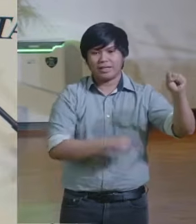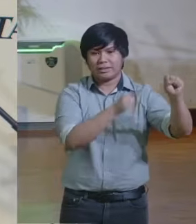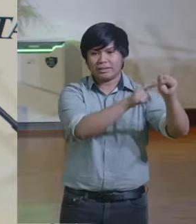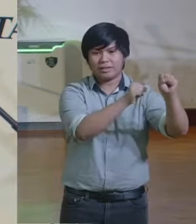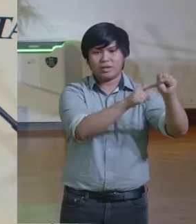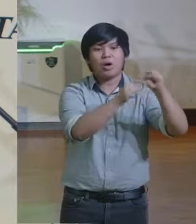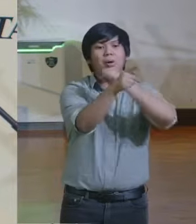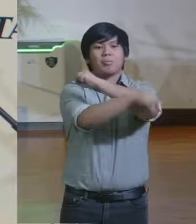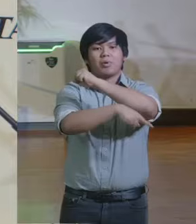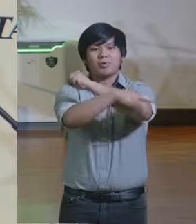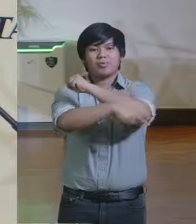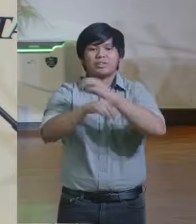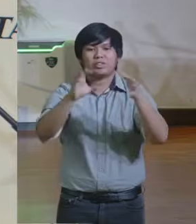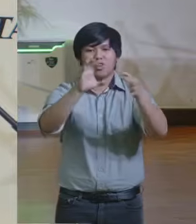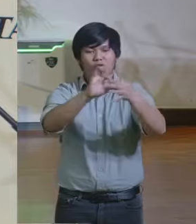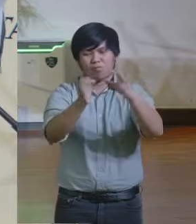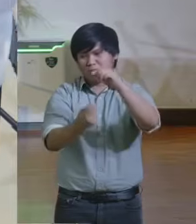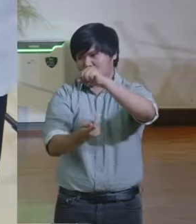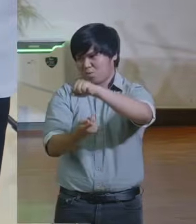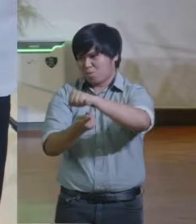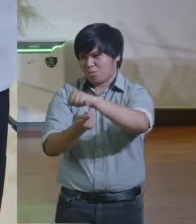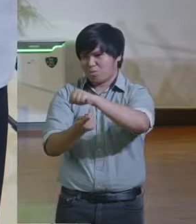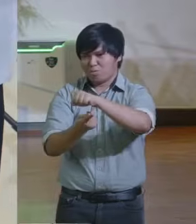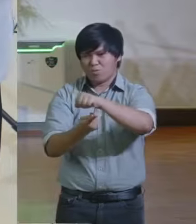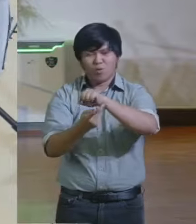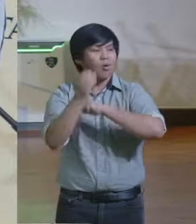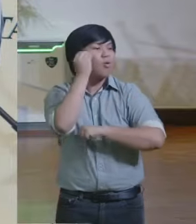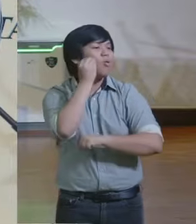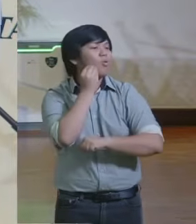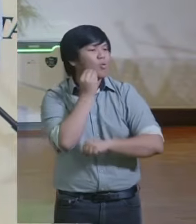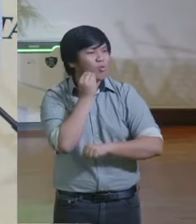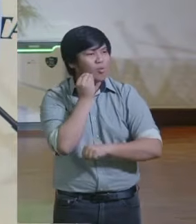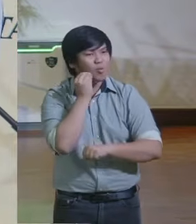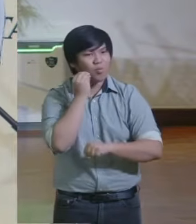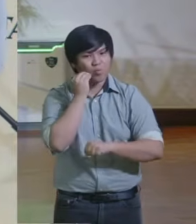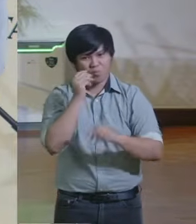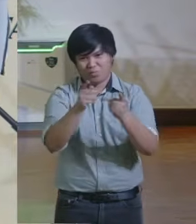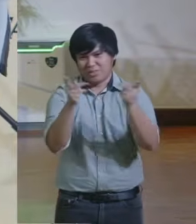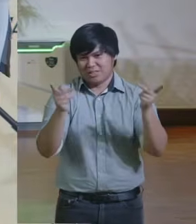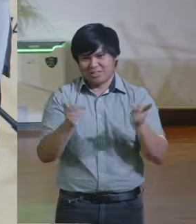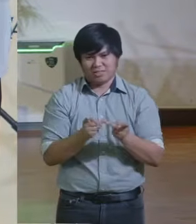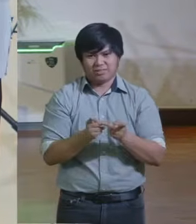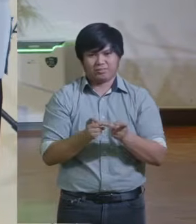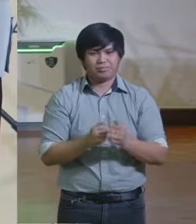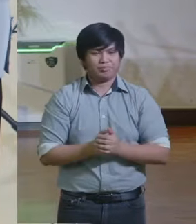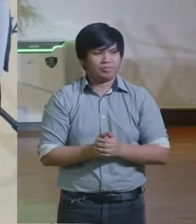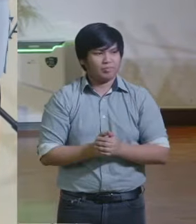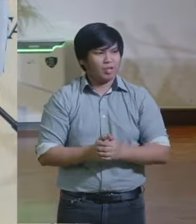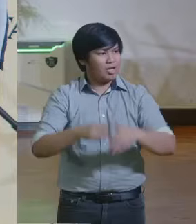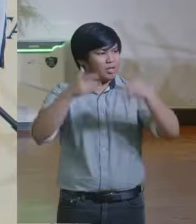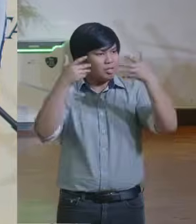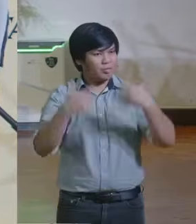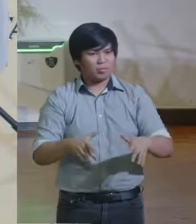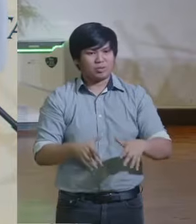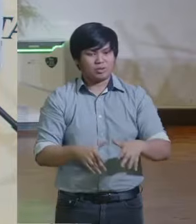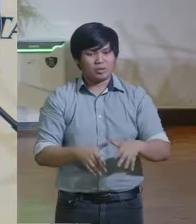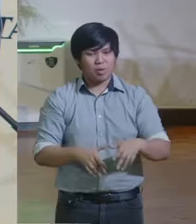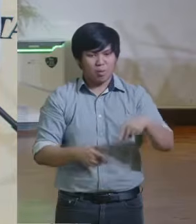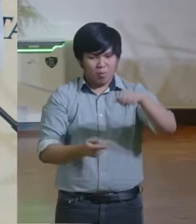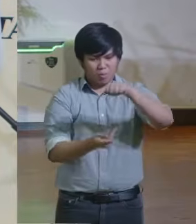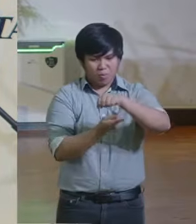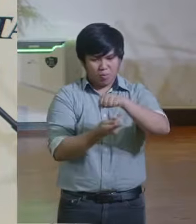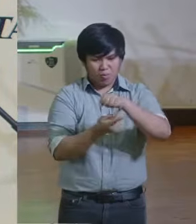ni Paul. Siya po ay galing doon, sabi sa Acts 2:3, but brought up in this city,